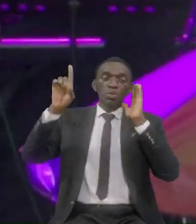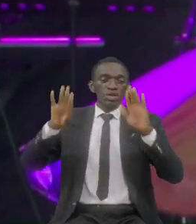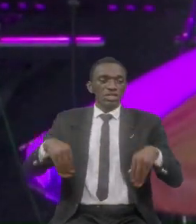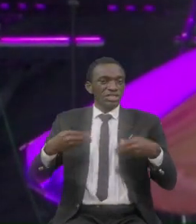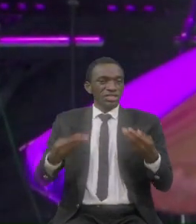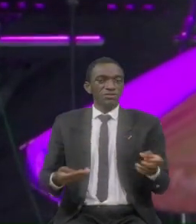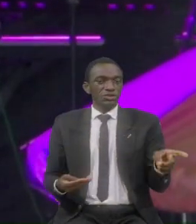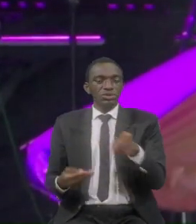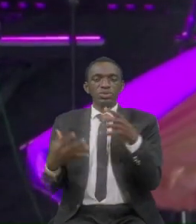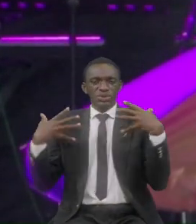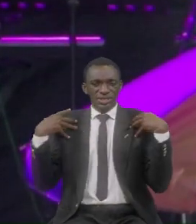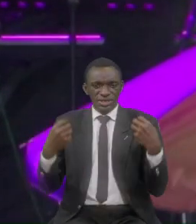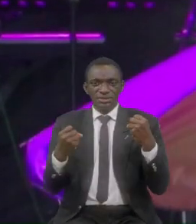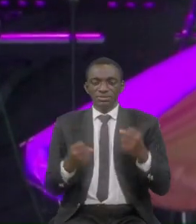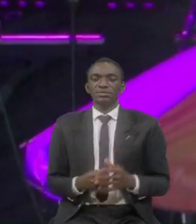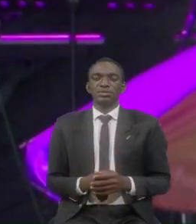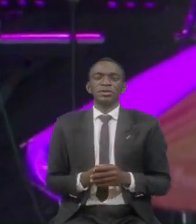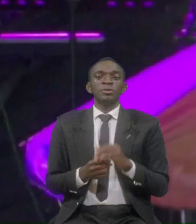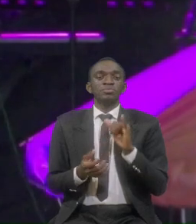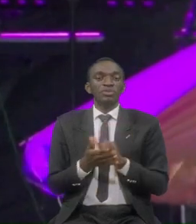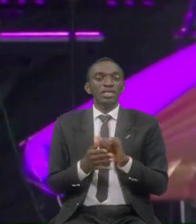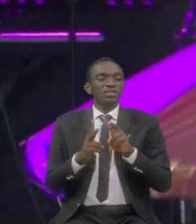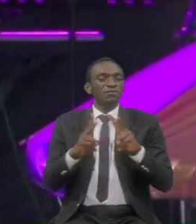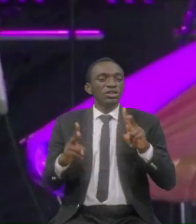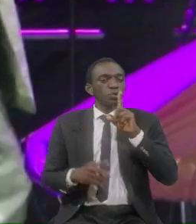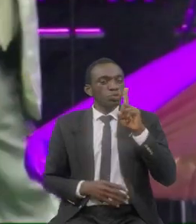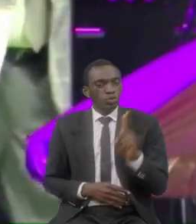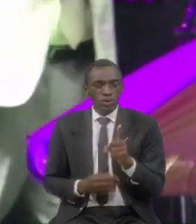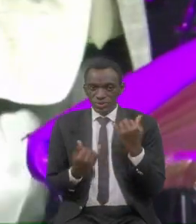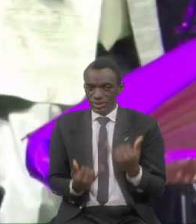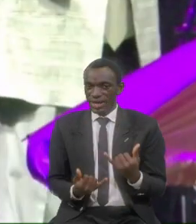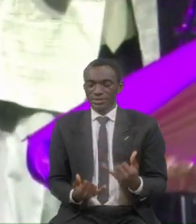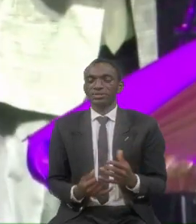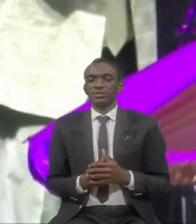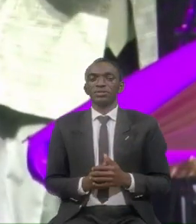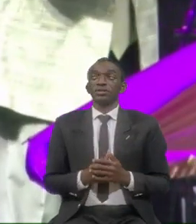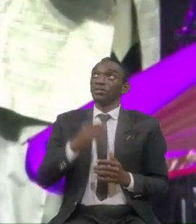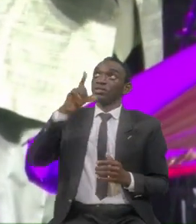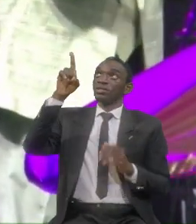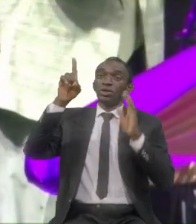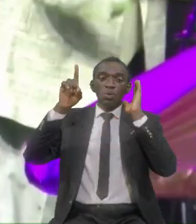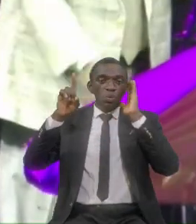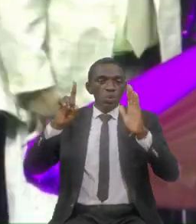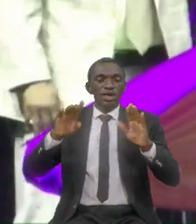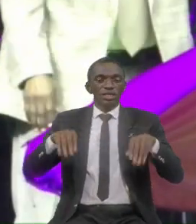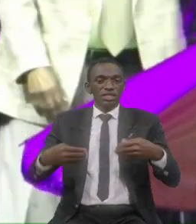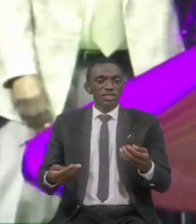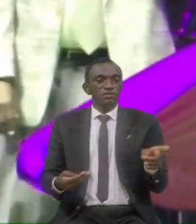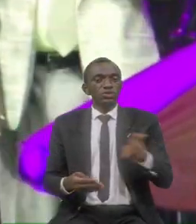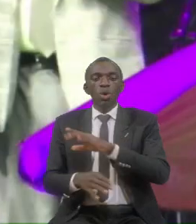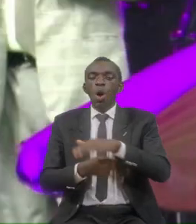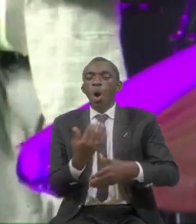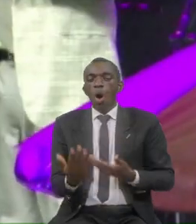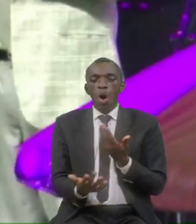kagawas kayo. That's the assurance we have tonight. Ang kasiguruan nga nata karong he gabi He will give you all the request of your